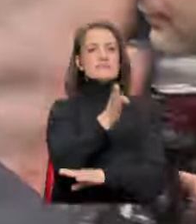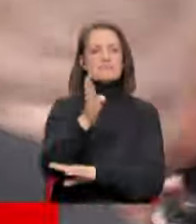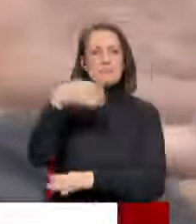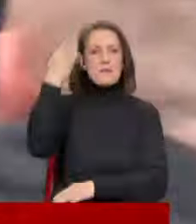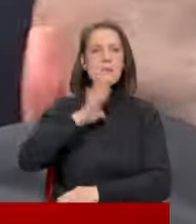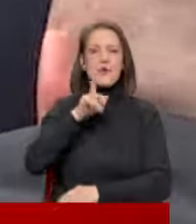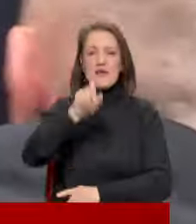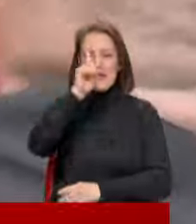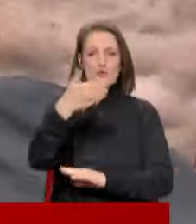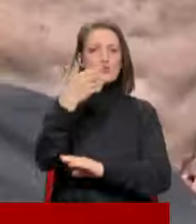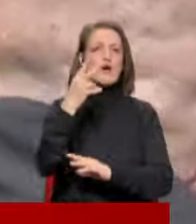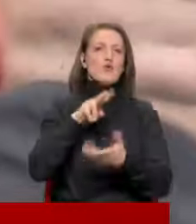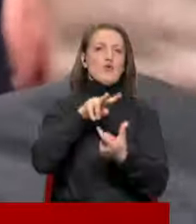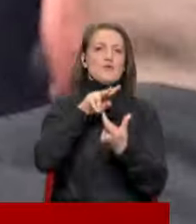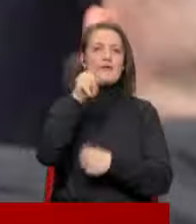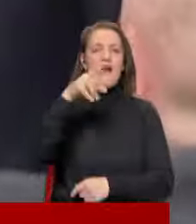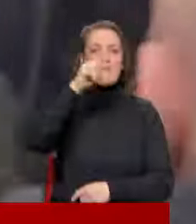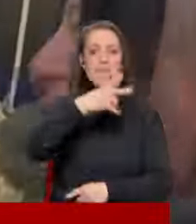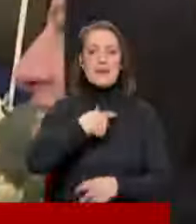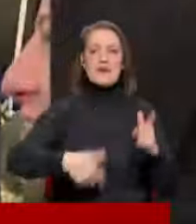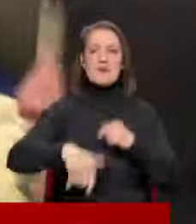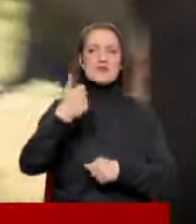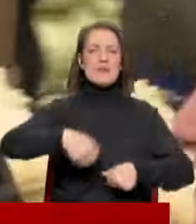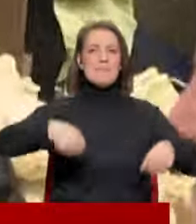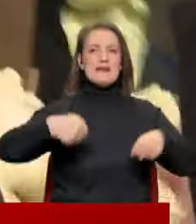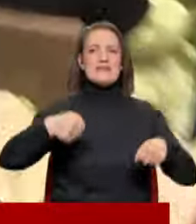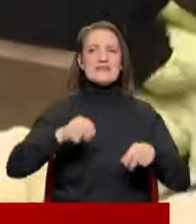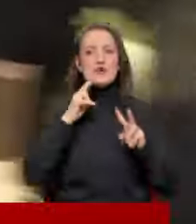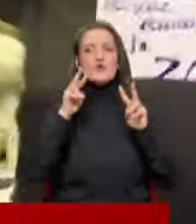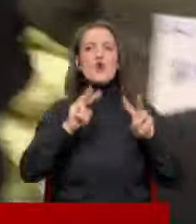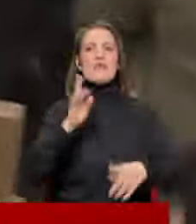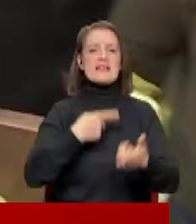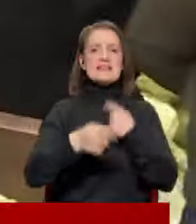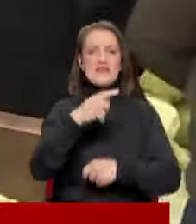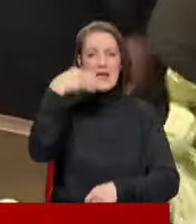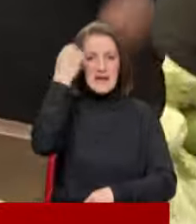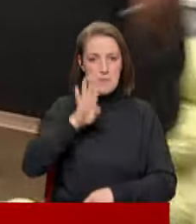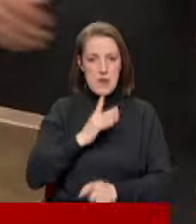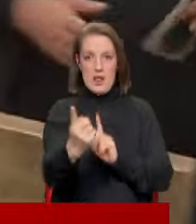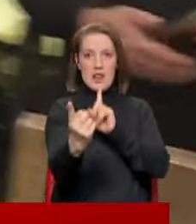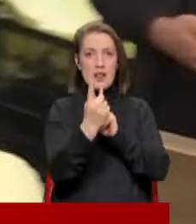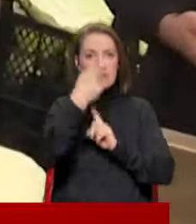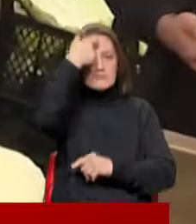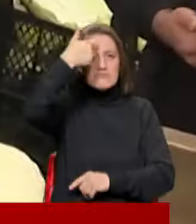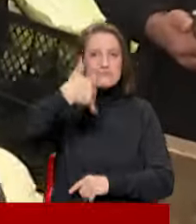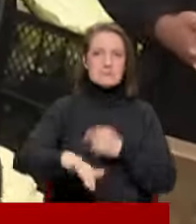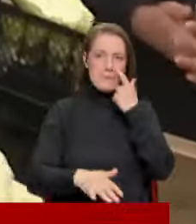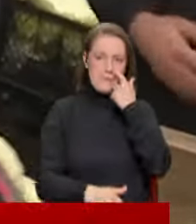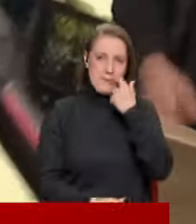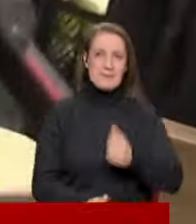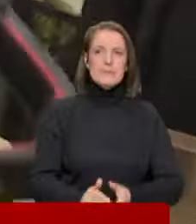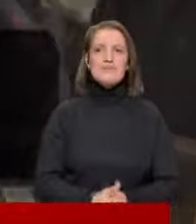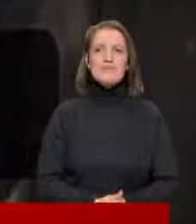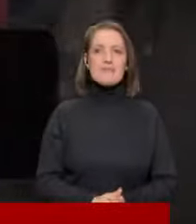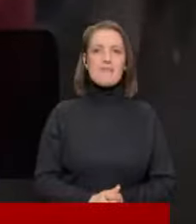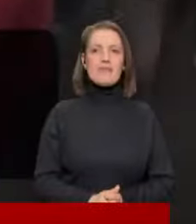İmamoğlu ilk Durağı Ümraniye'yi AK Partili belediye başkanını pazarda görmeyen esnaf imamoğlu'nu karşılarında görünce bu sitemlerini dile